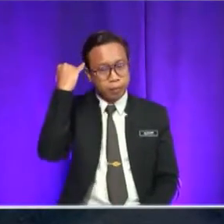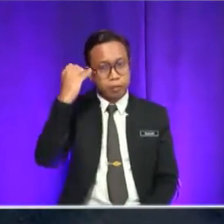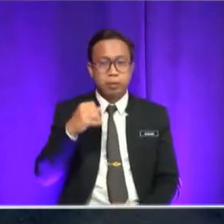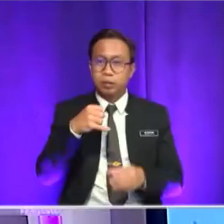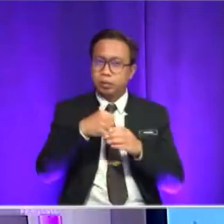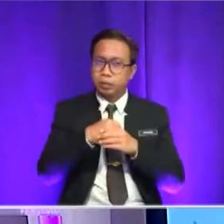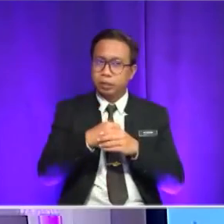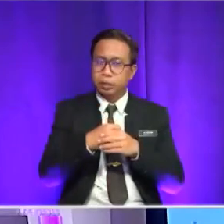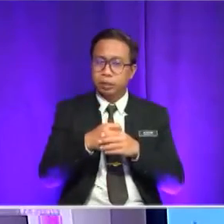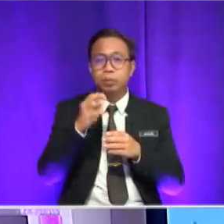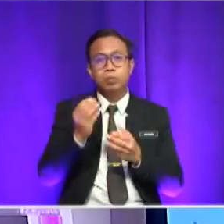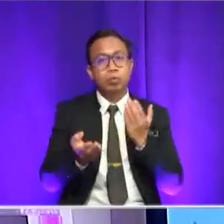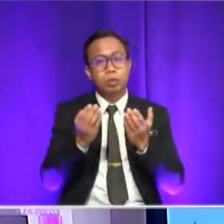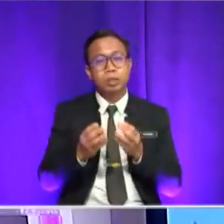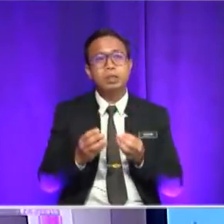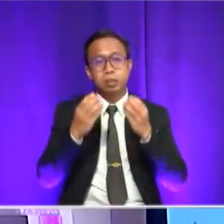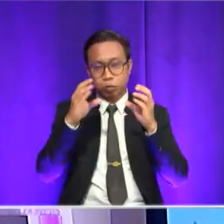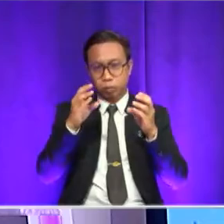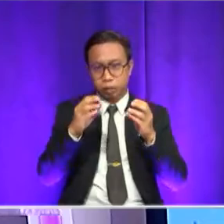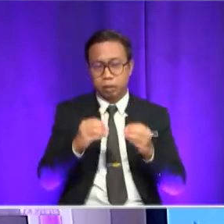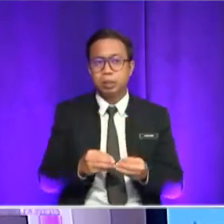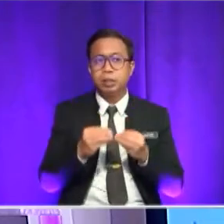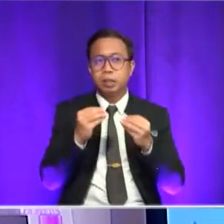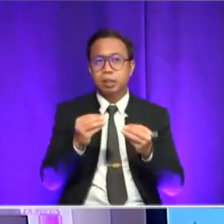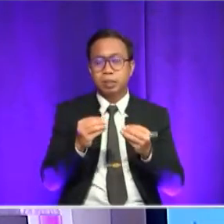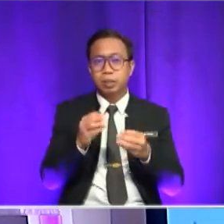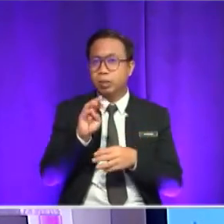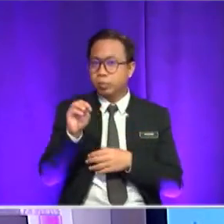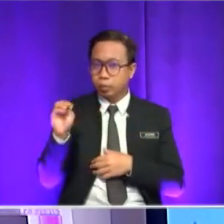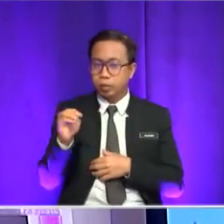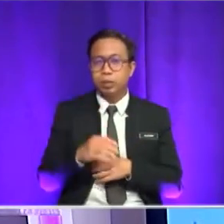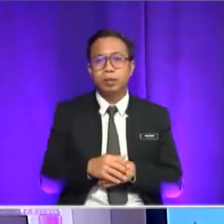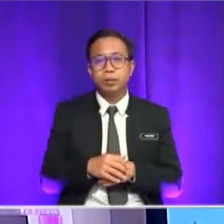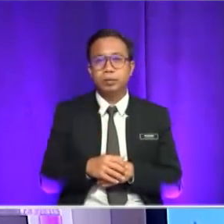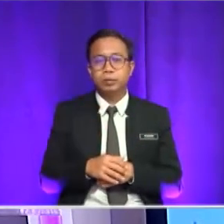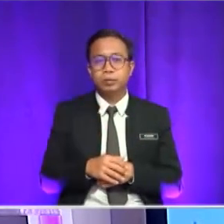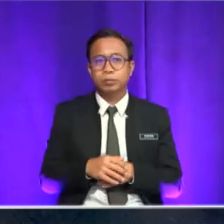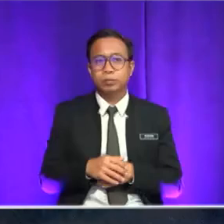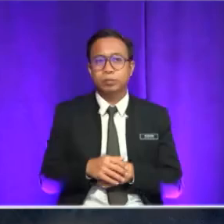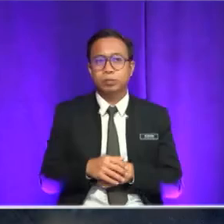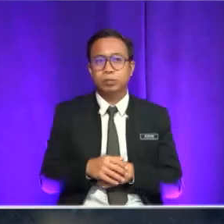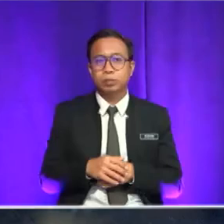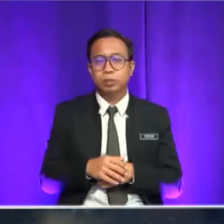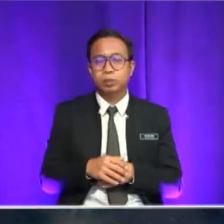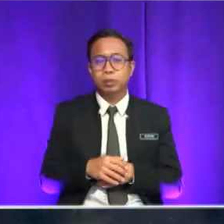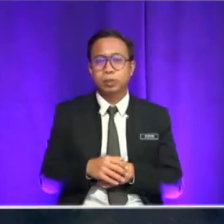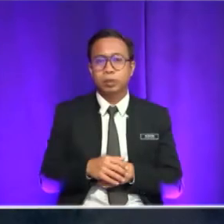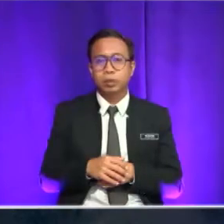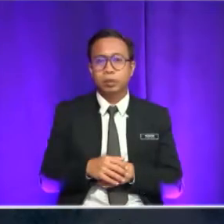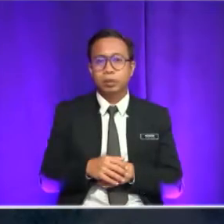tampalkan isi ganjaran ni, mungkin cikgu boleh berikan penilaian keseluruhan mengenai murid-murid cikgu. Baiklah, penilaiannya. Baiklah, Irfan,